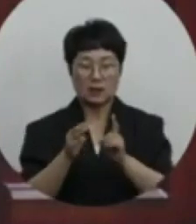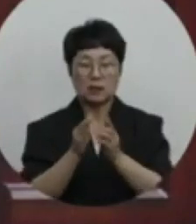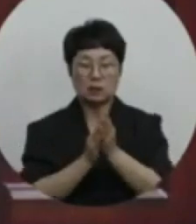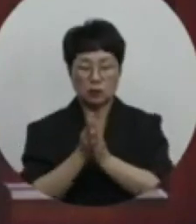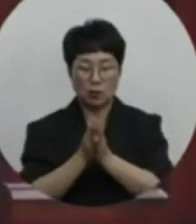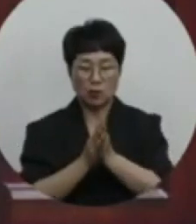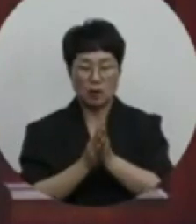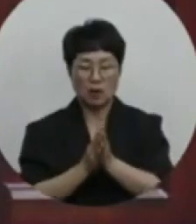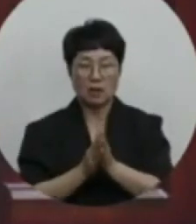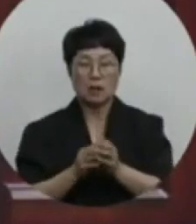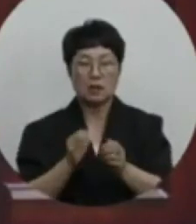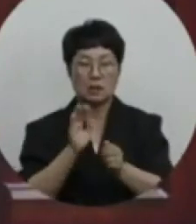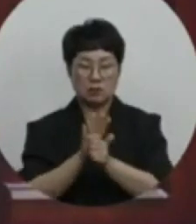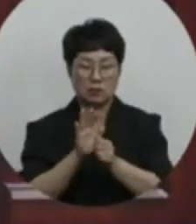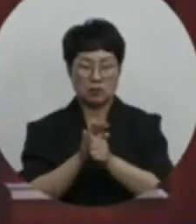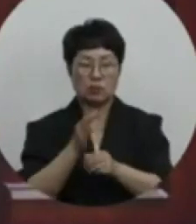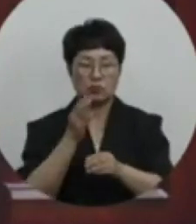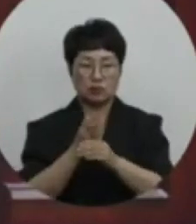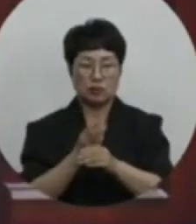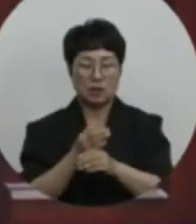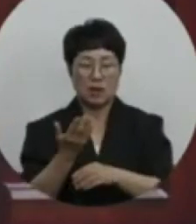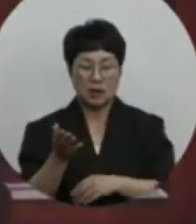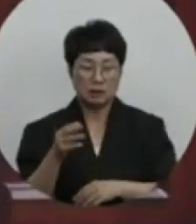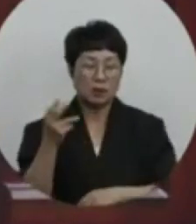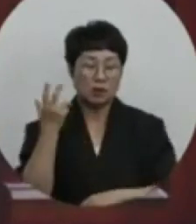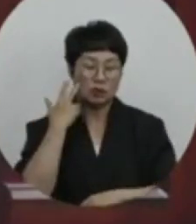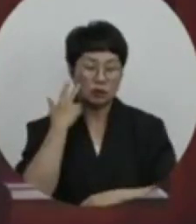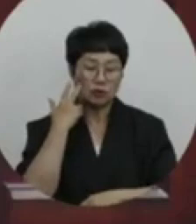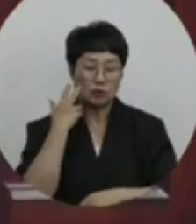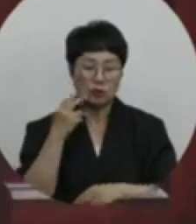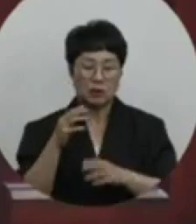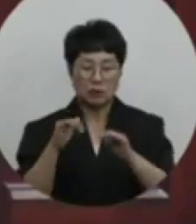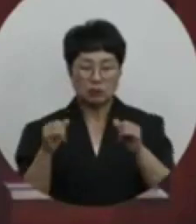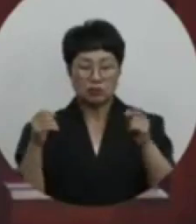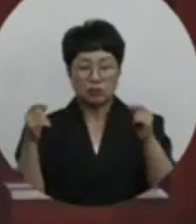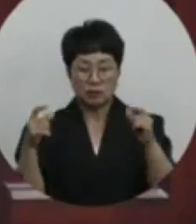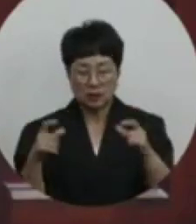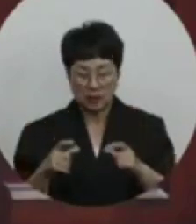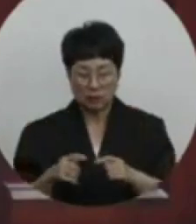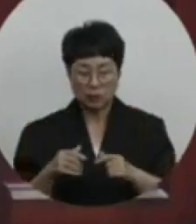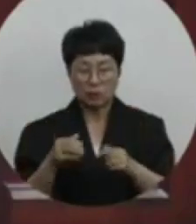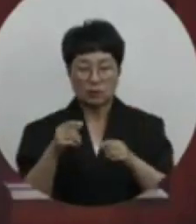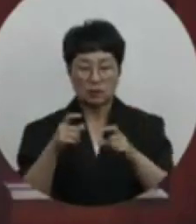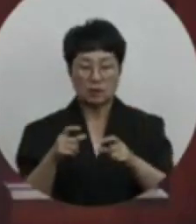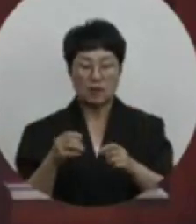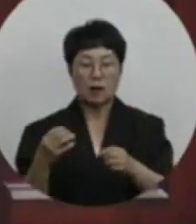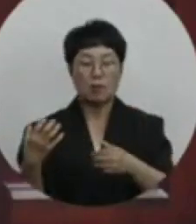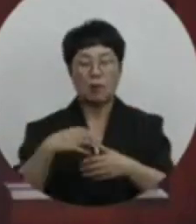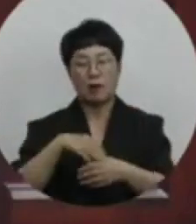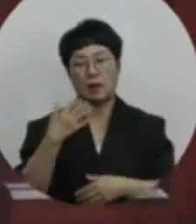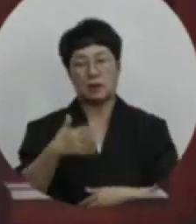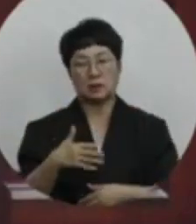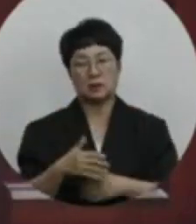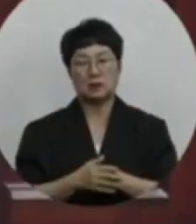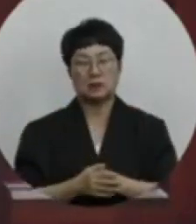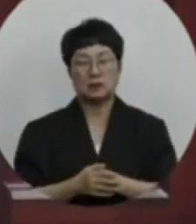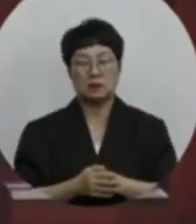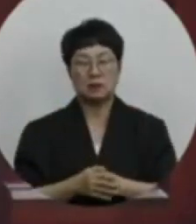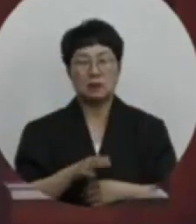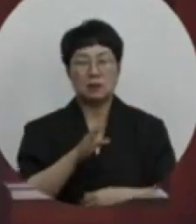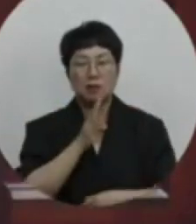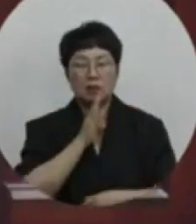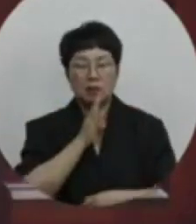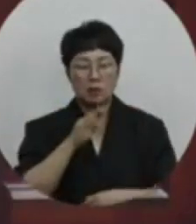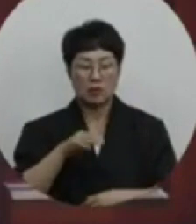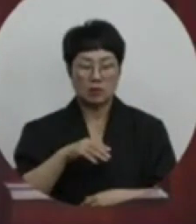지원하고 있습니다. 하지만 여주는 인구 감소 지역에 포함되어 있지 않습니다. 과연